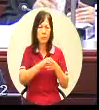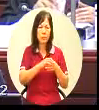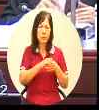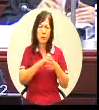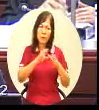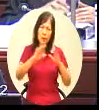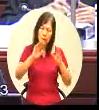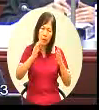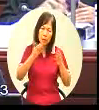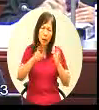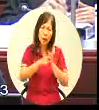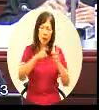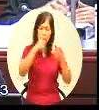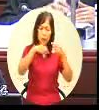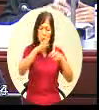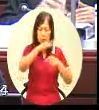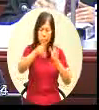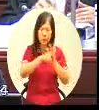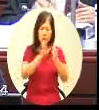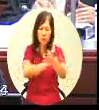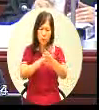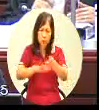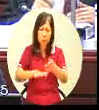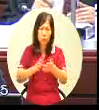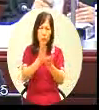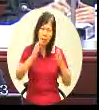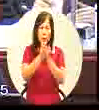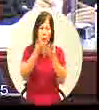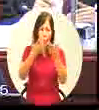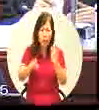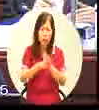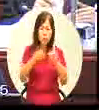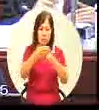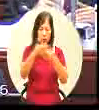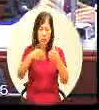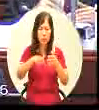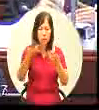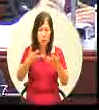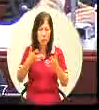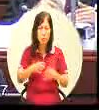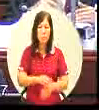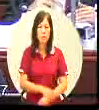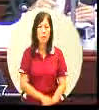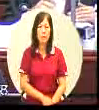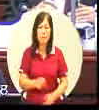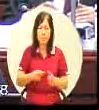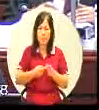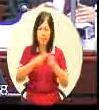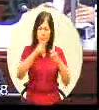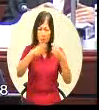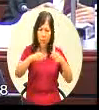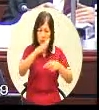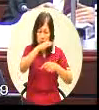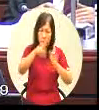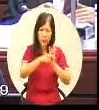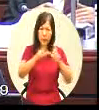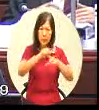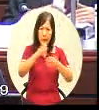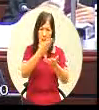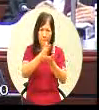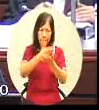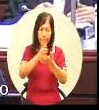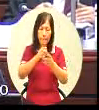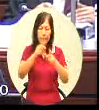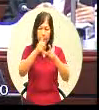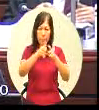个，鼓山左营有很多我们的交通的问题哦。第一个，鼓山大排是区